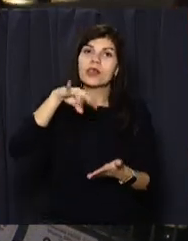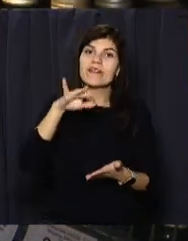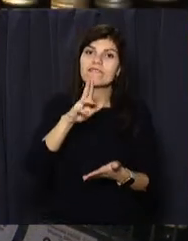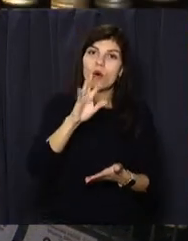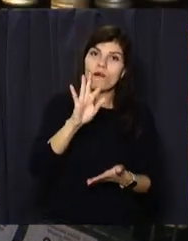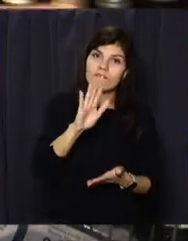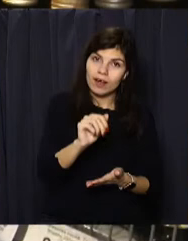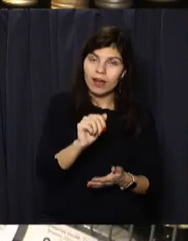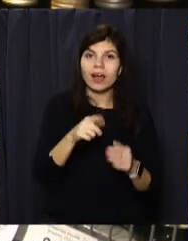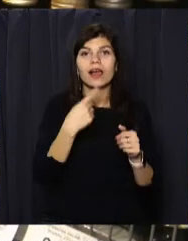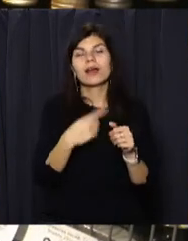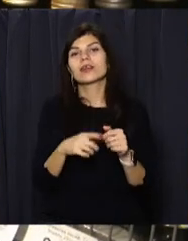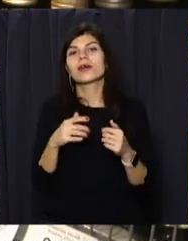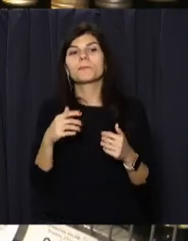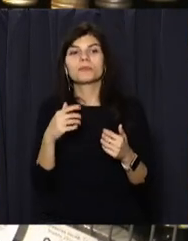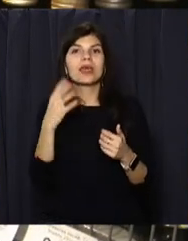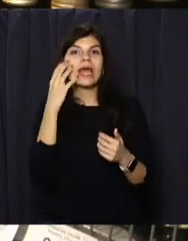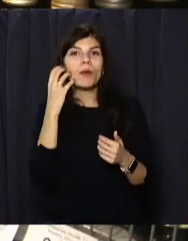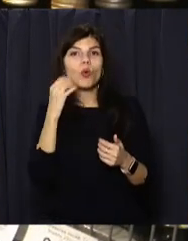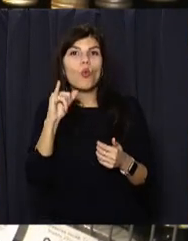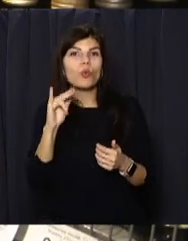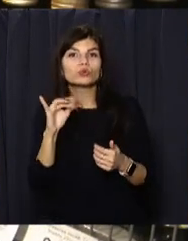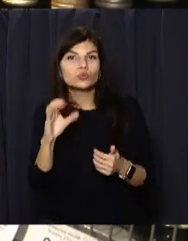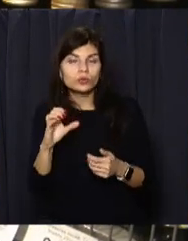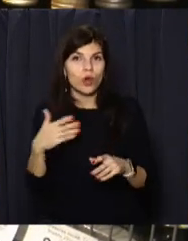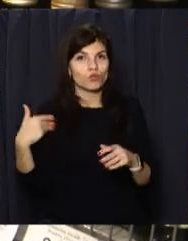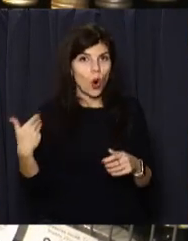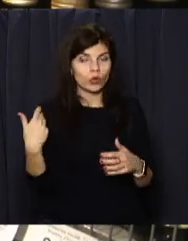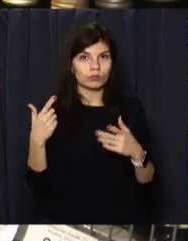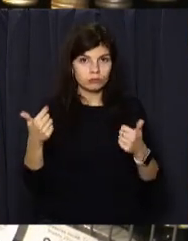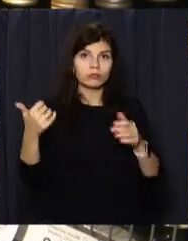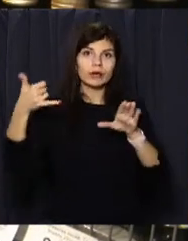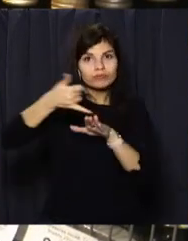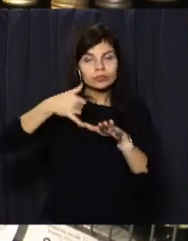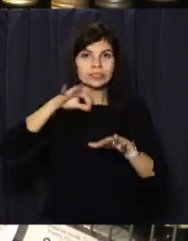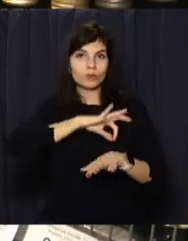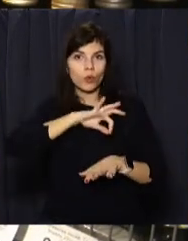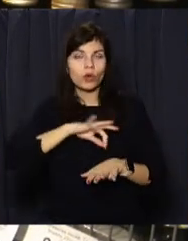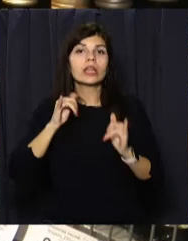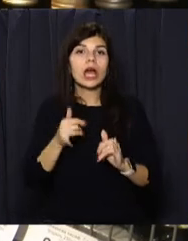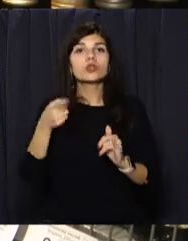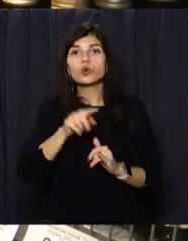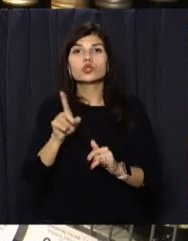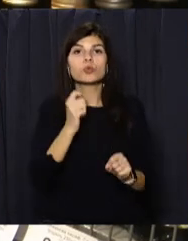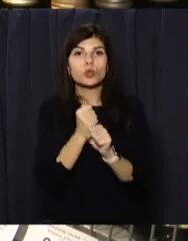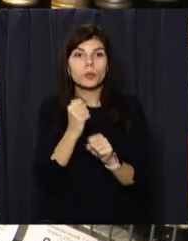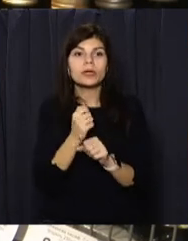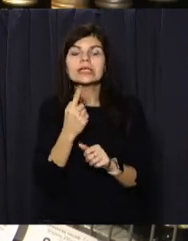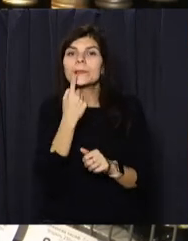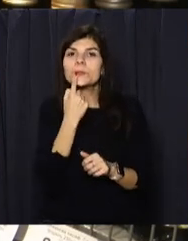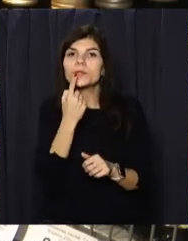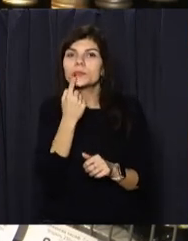додавати бальзамічний уксус, яблучний уксус, лимонний сік до заправок, гірчицю, для того, щоб зробити